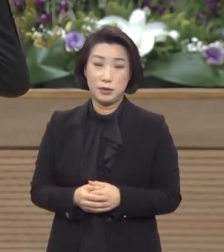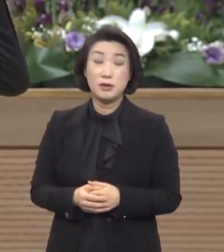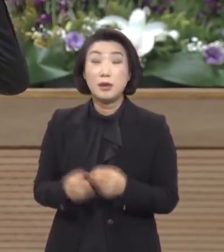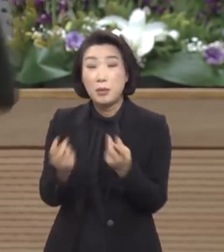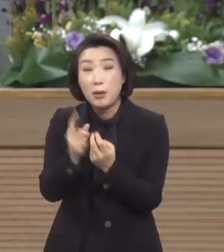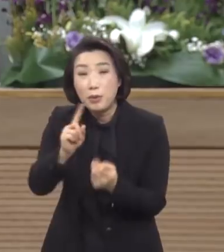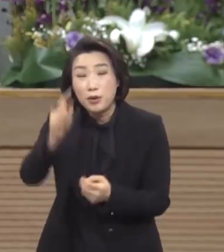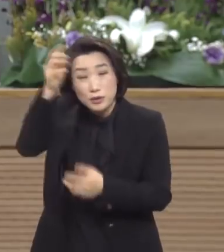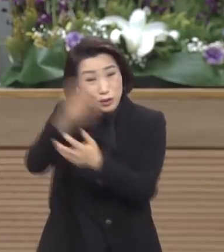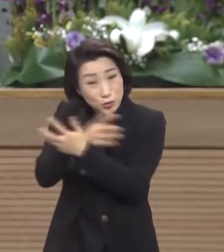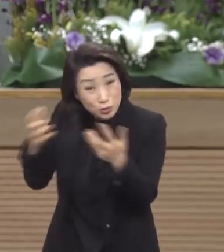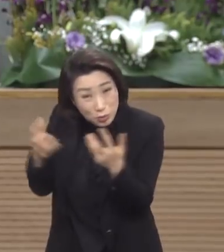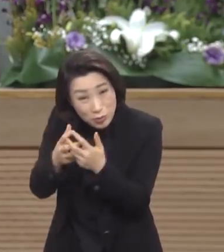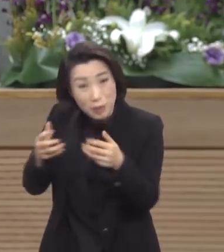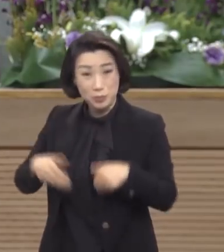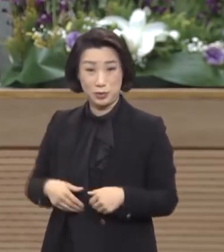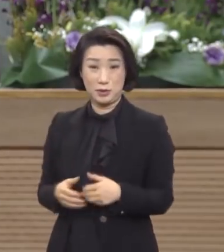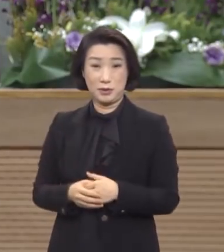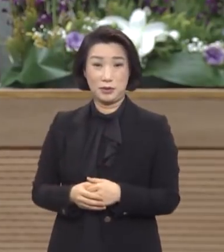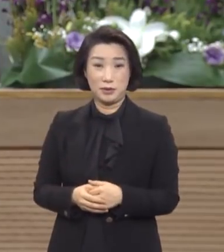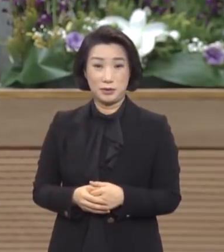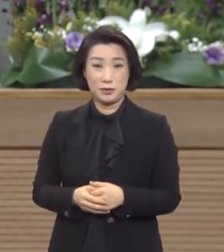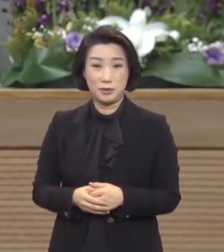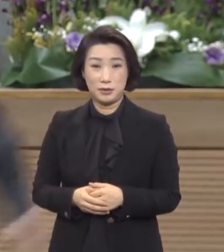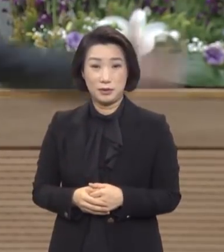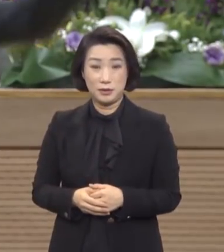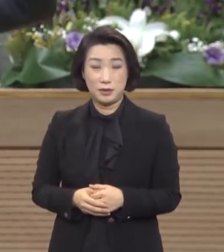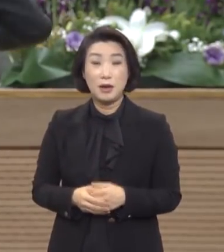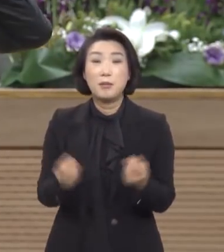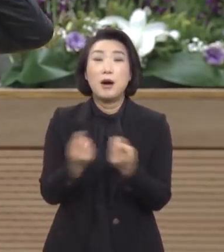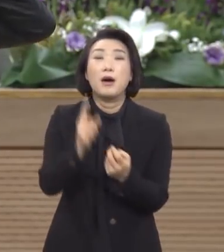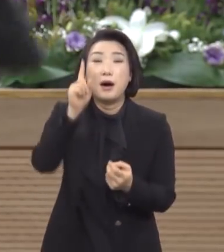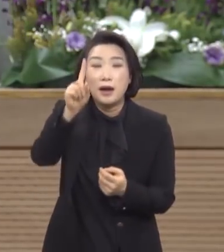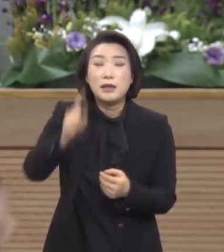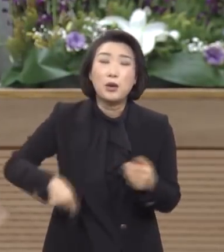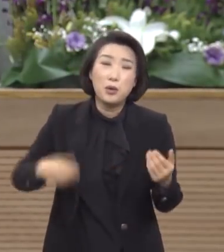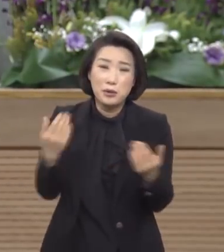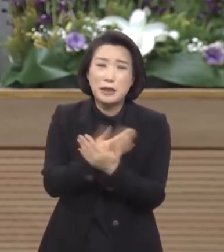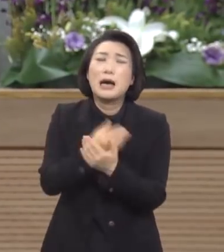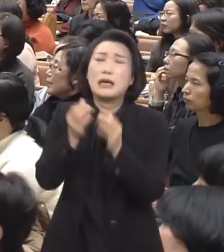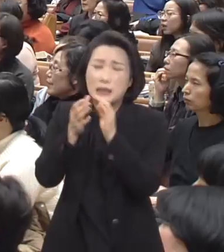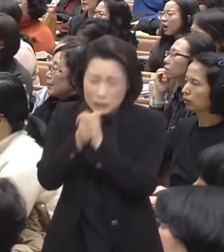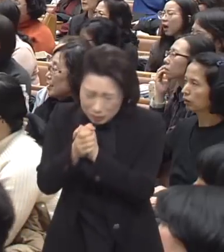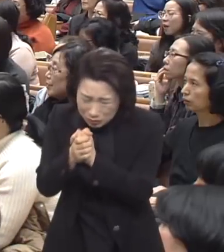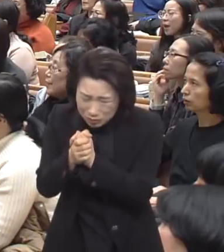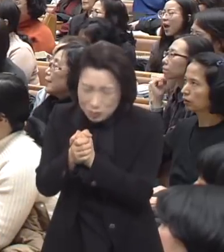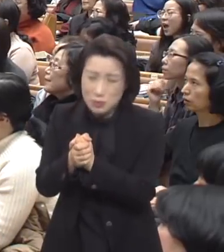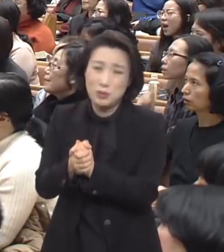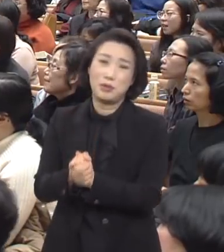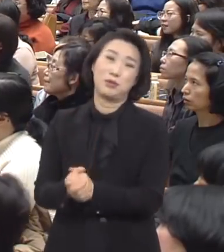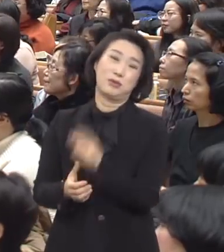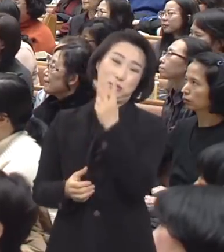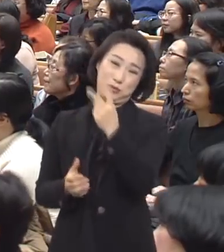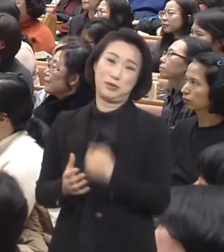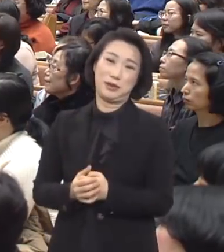그러려면 성령이 충만해야 된다. 방법은 회개와 기도밖에 없다.